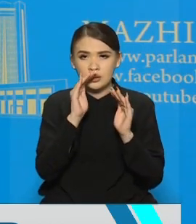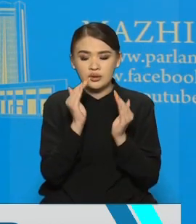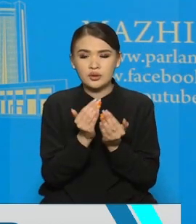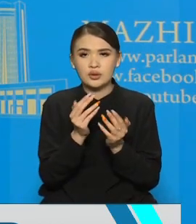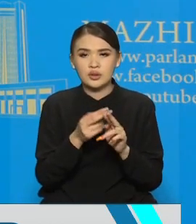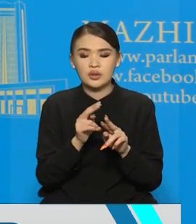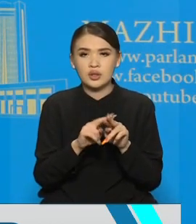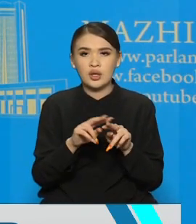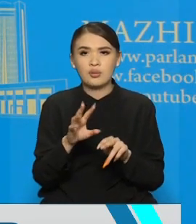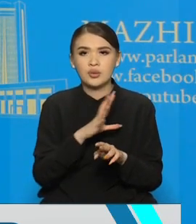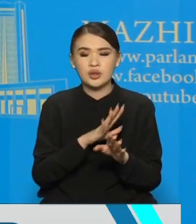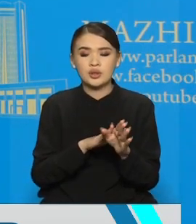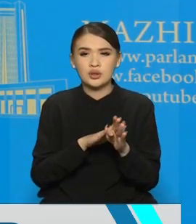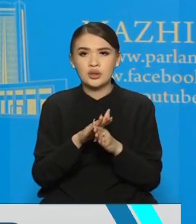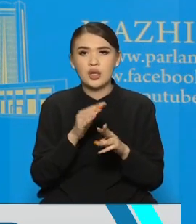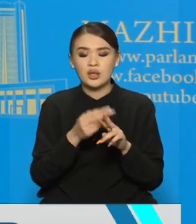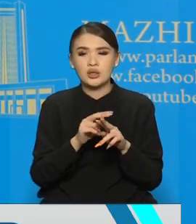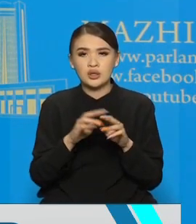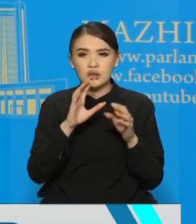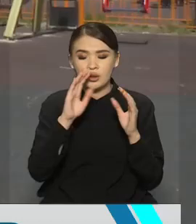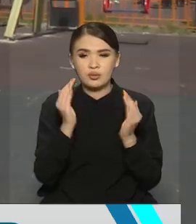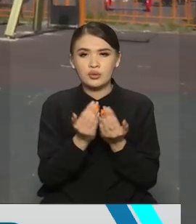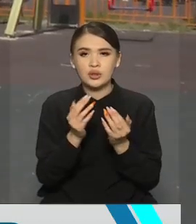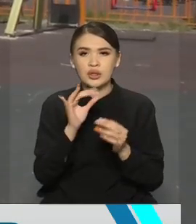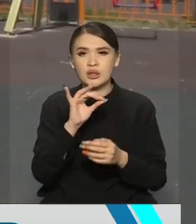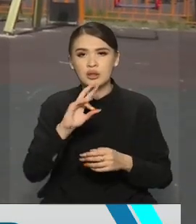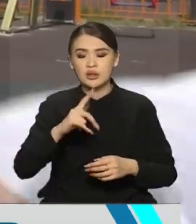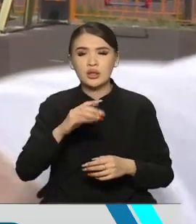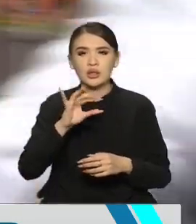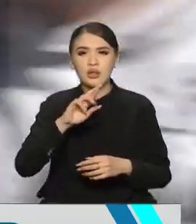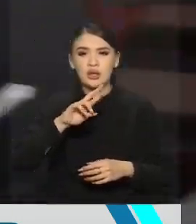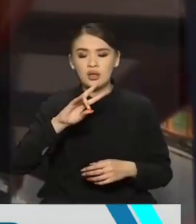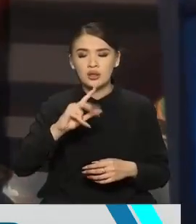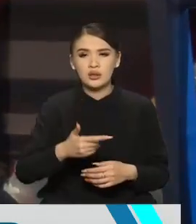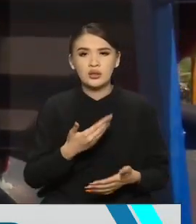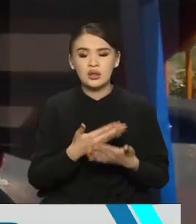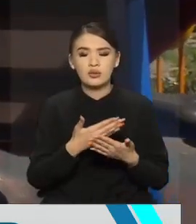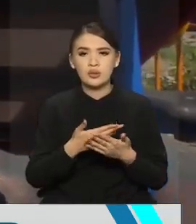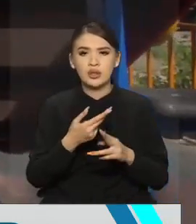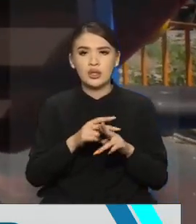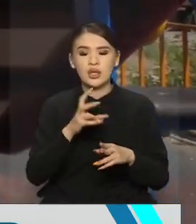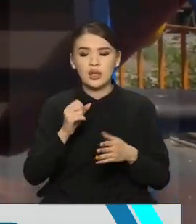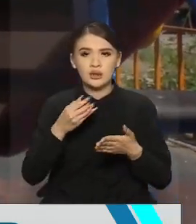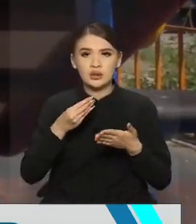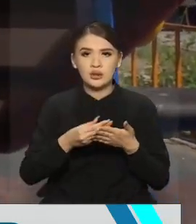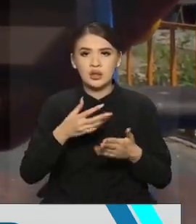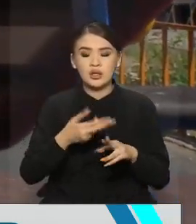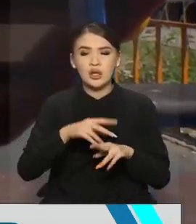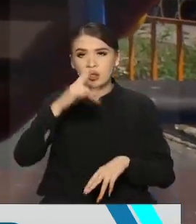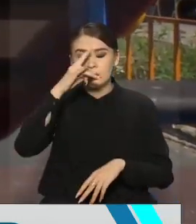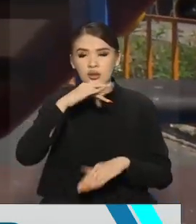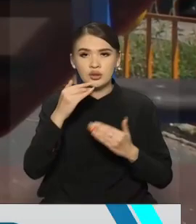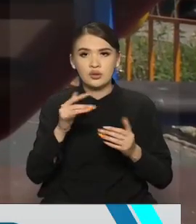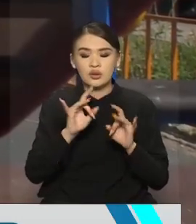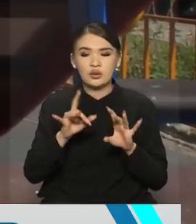некий целостный Замкнутый круг инь-янь Но остальных сетях сегодня весь день казахстанца